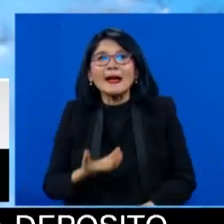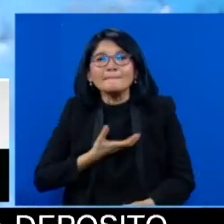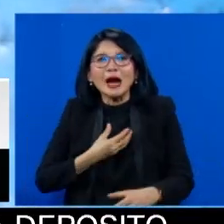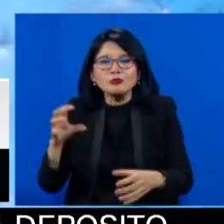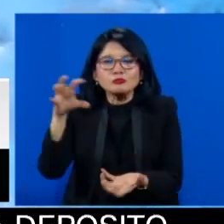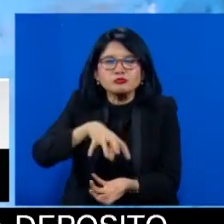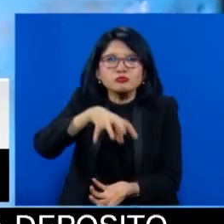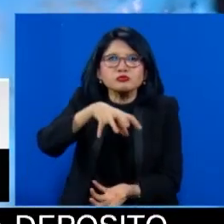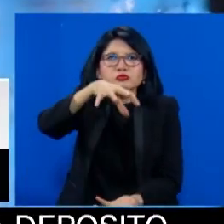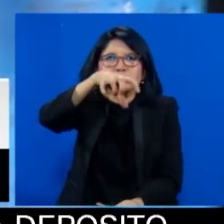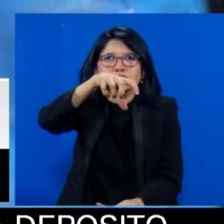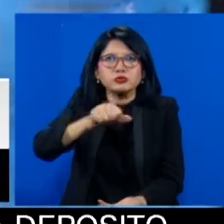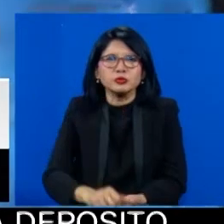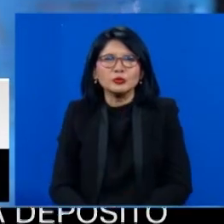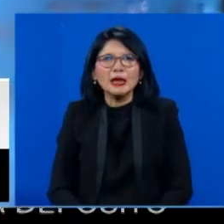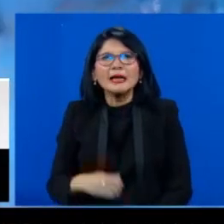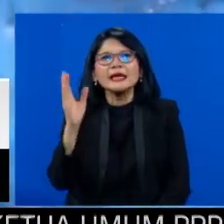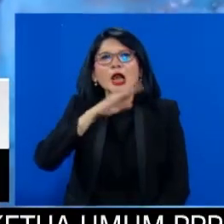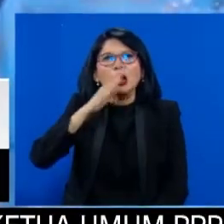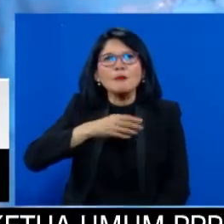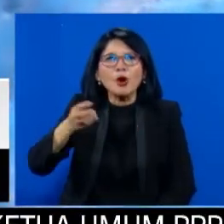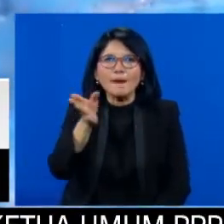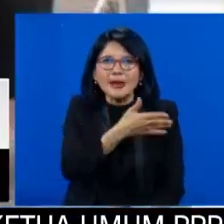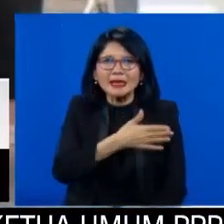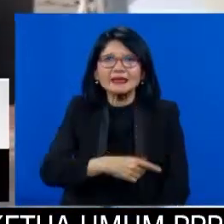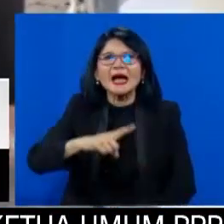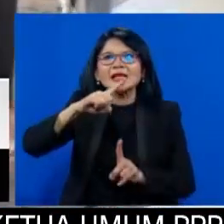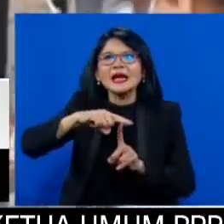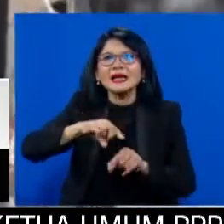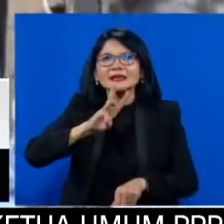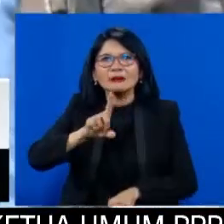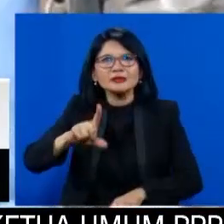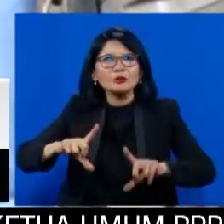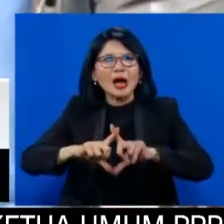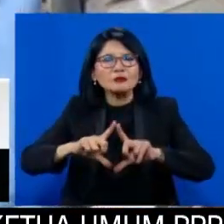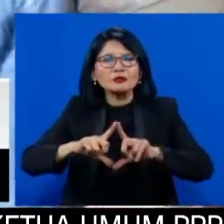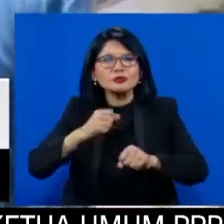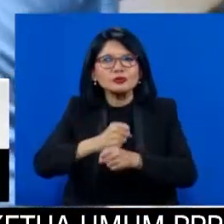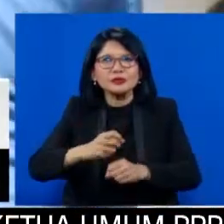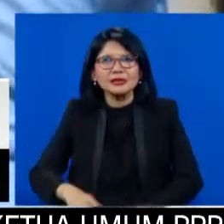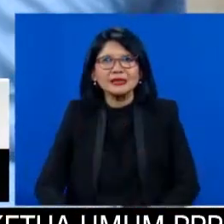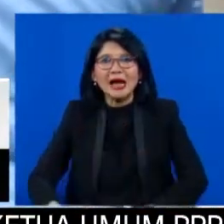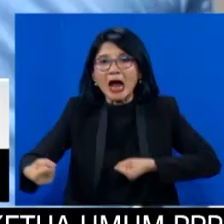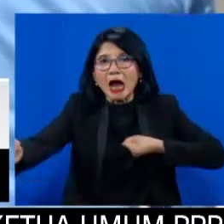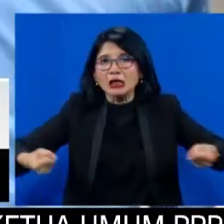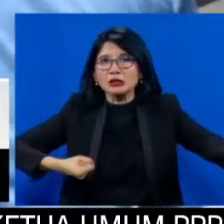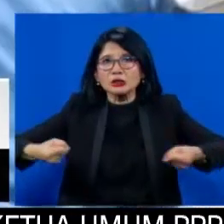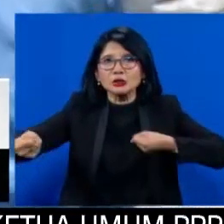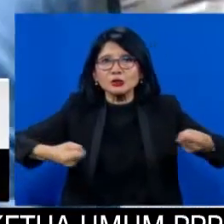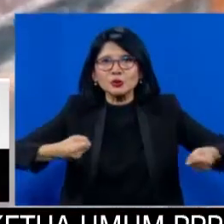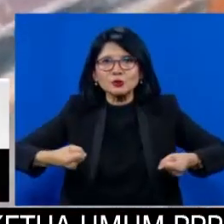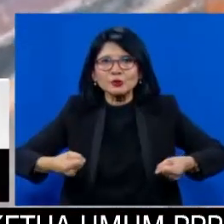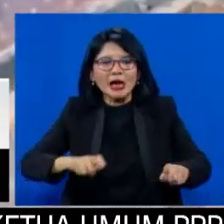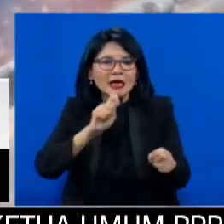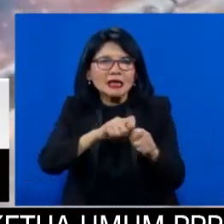SPBU di wilayah Meninting, Kabupaten Lombok Barat yang terjadi 31 Agustus lalu. Truk telah dimodifikasi dengan memasang tangki